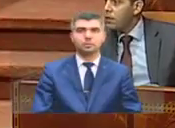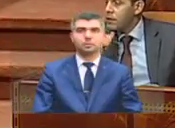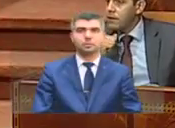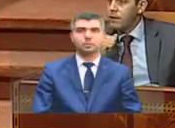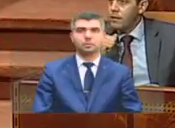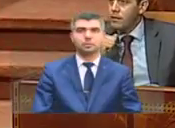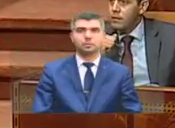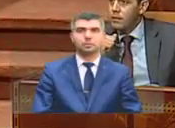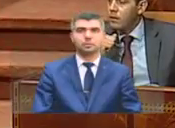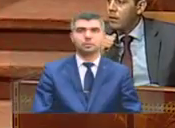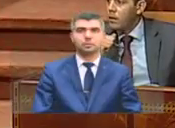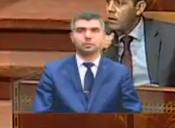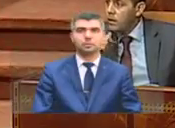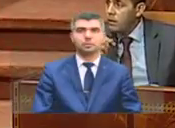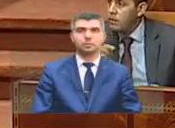عنده انتهى الوقت.